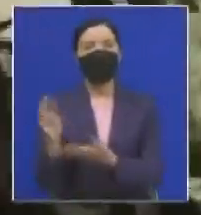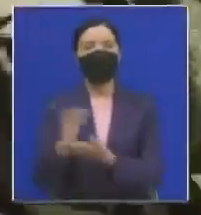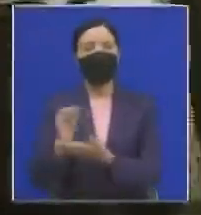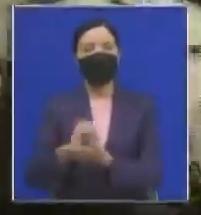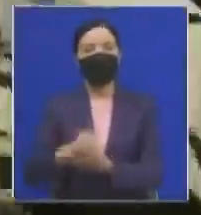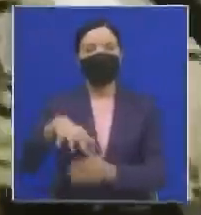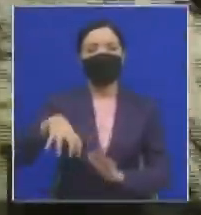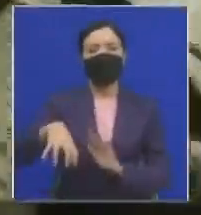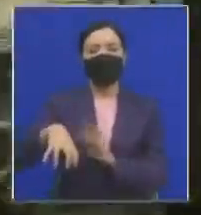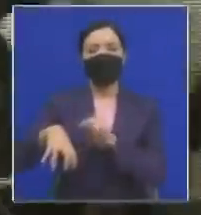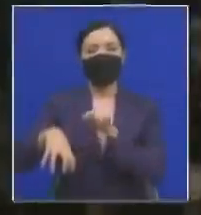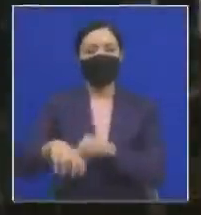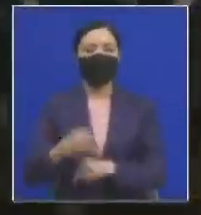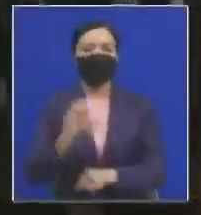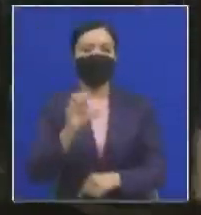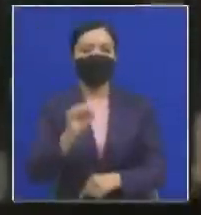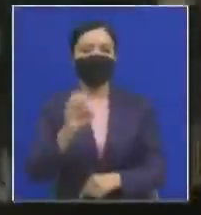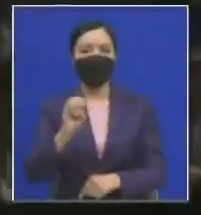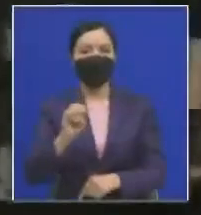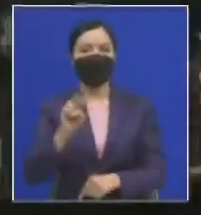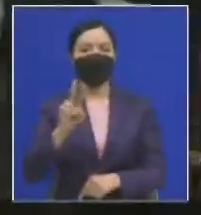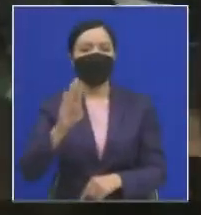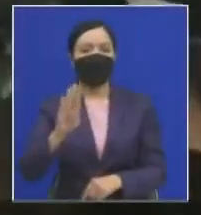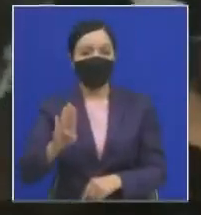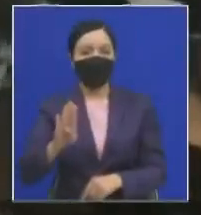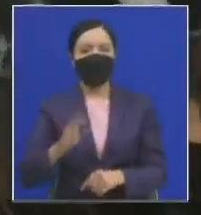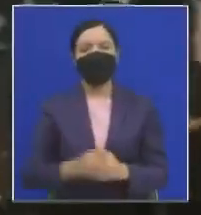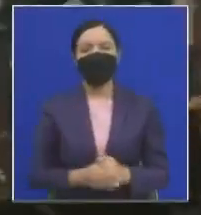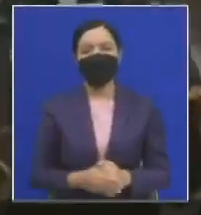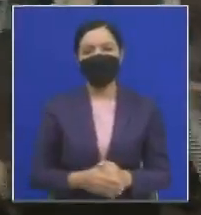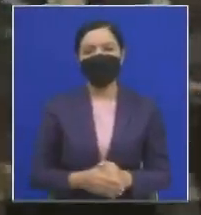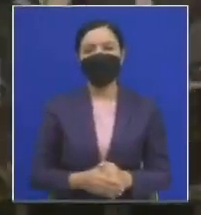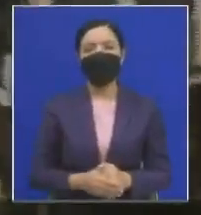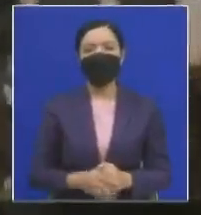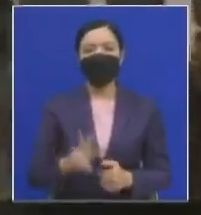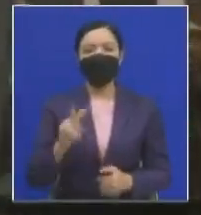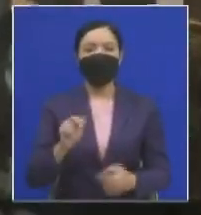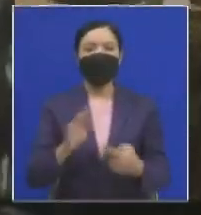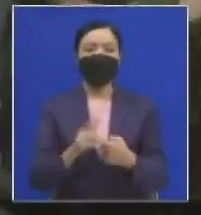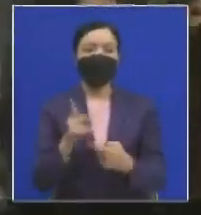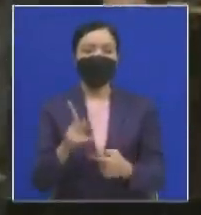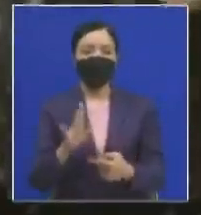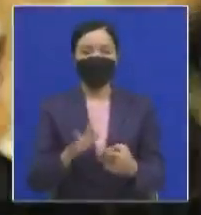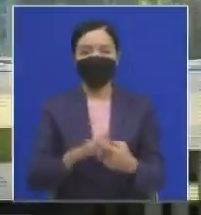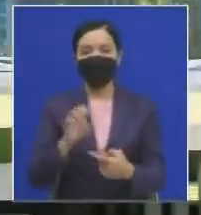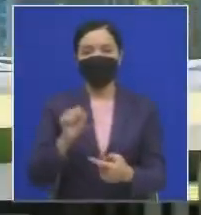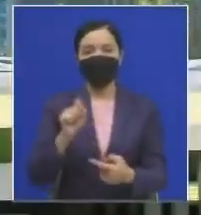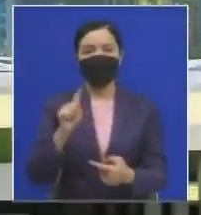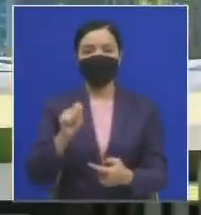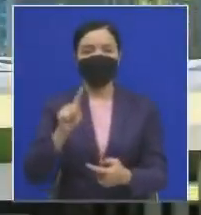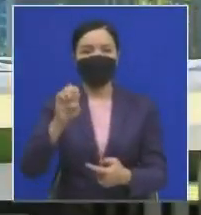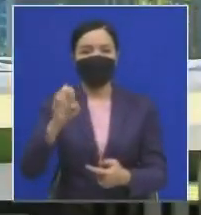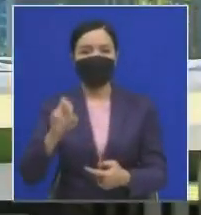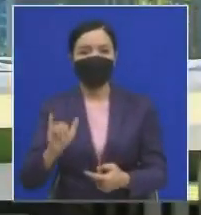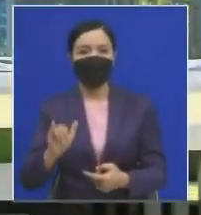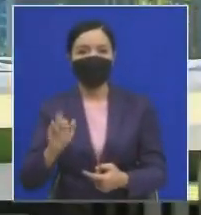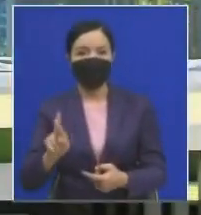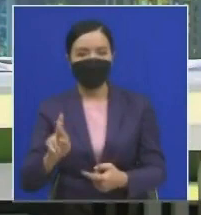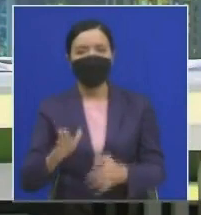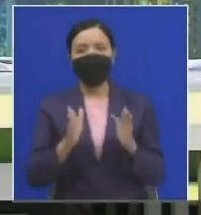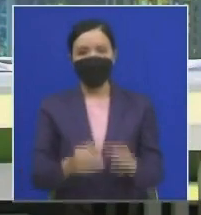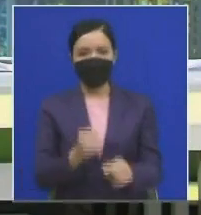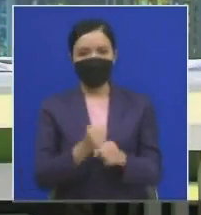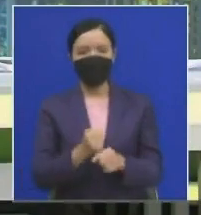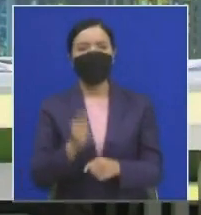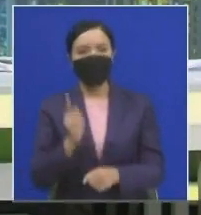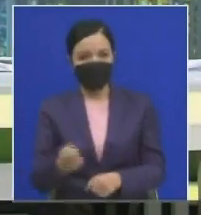น่าตกใจมากนะ คือคนมัต้ทำงานมั heights